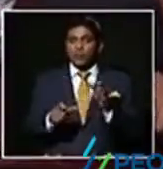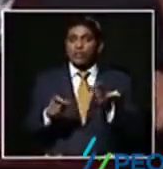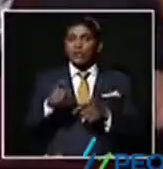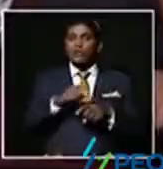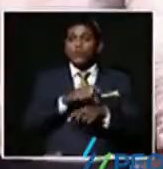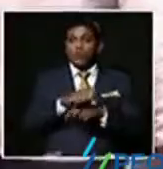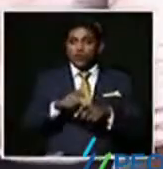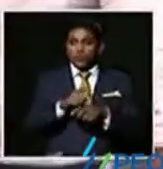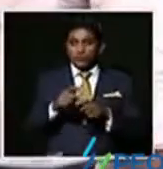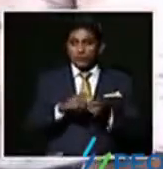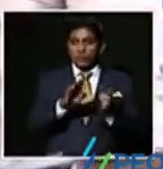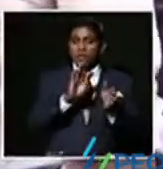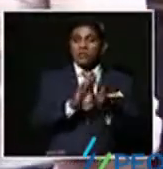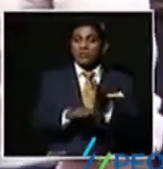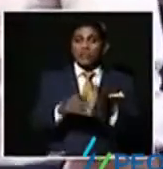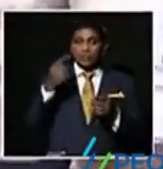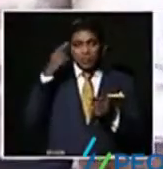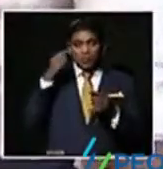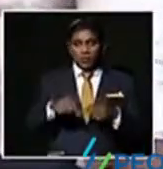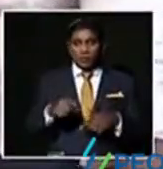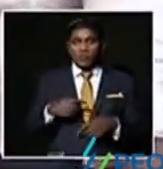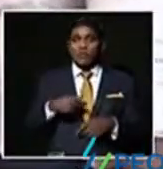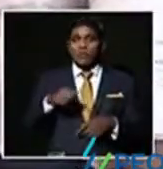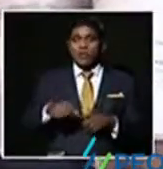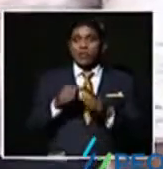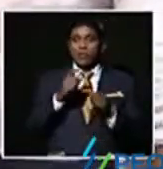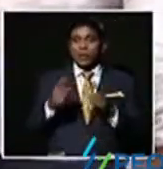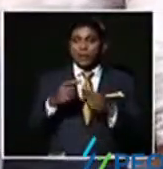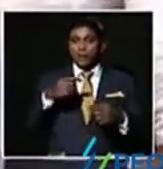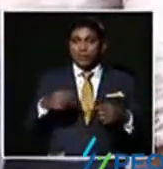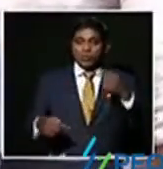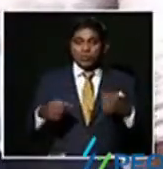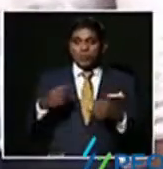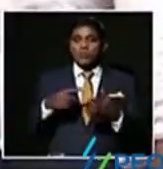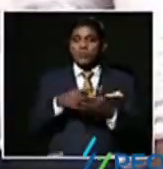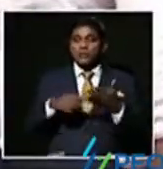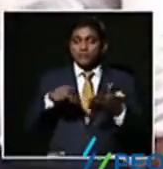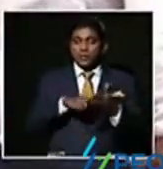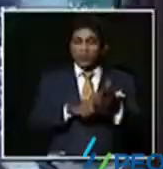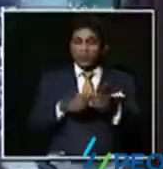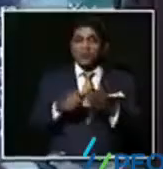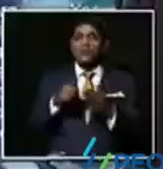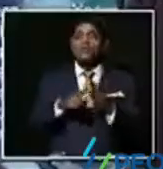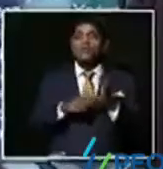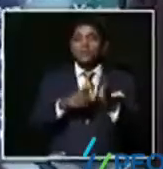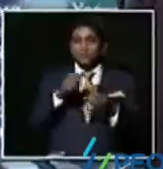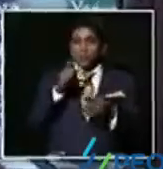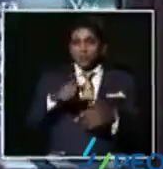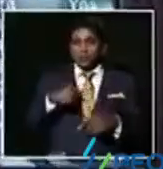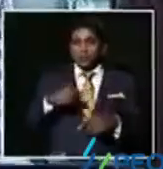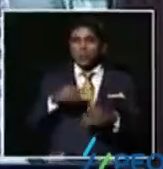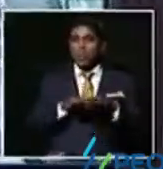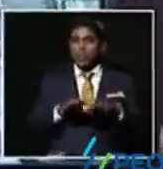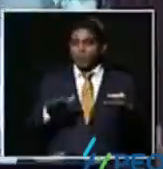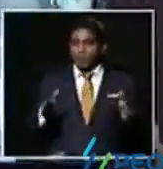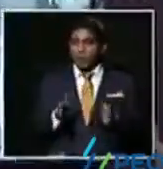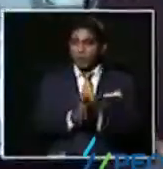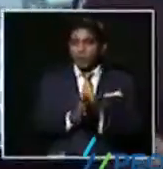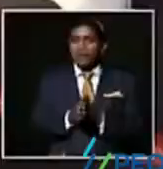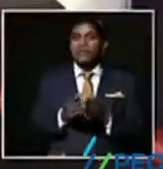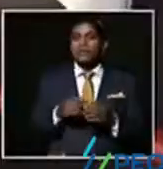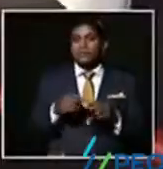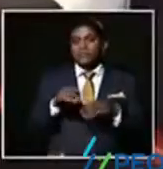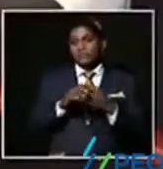කොමිසමෙන් ඉවත් කිරීමට අදාළව අද පැවති පාර්ලිමේන්තු විවාදය හා ඡන්ද විමසීම ජනක රත්නායක මහතා සිය දරුවන් සමග සජීවීව